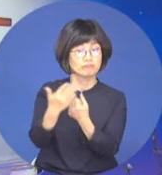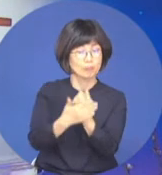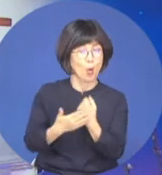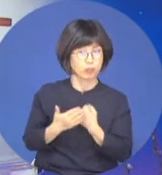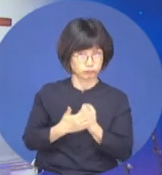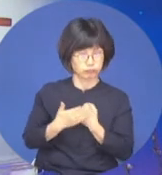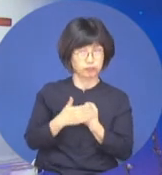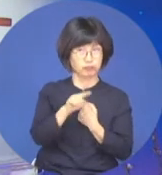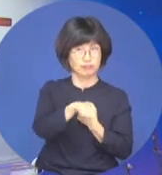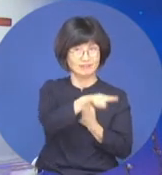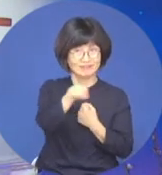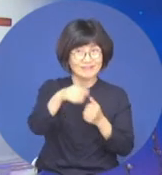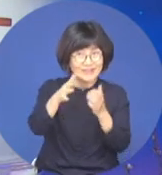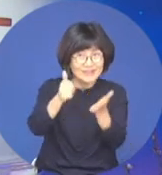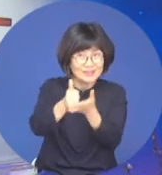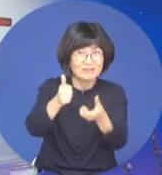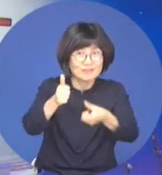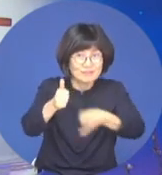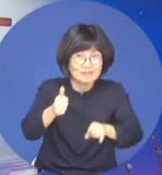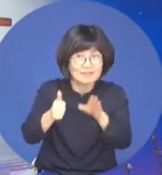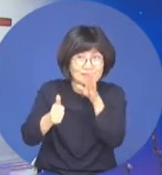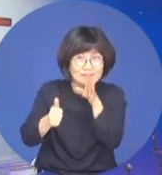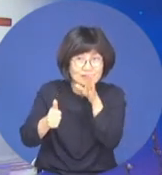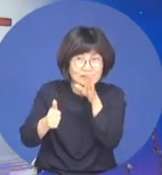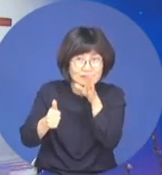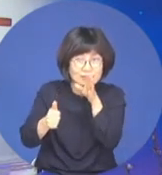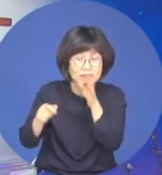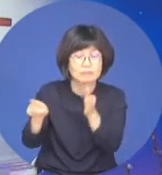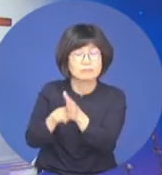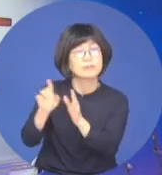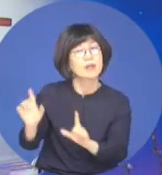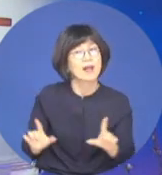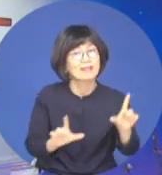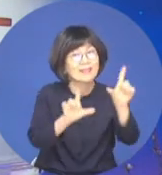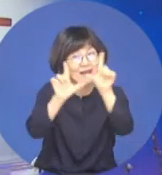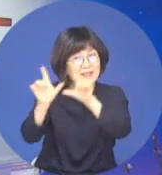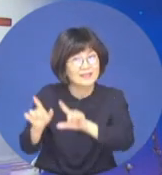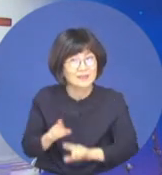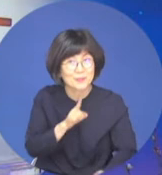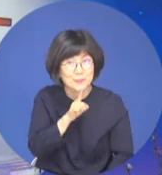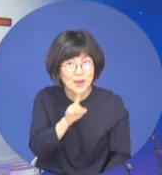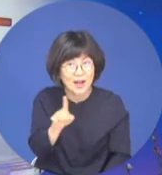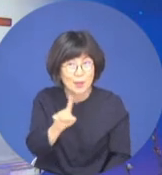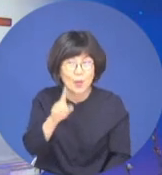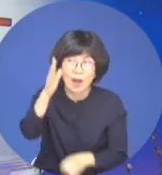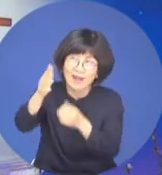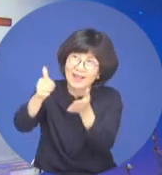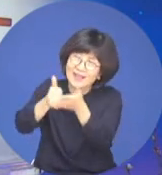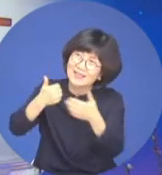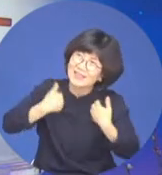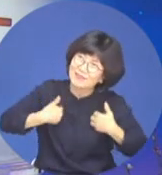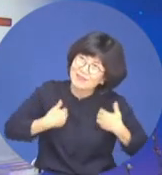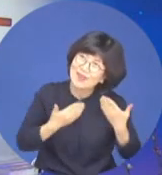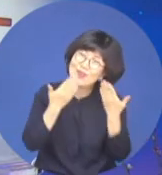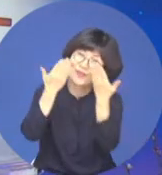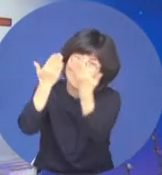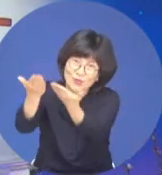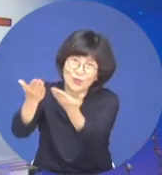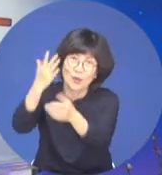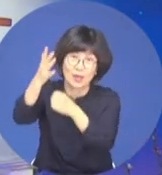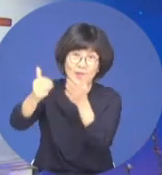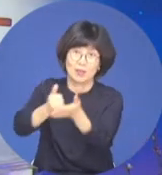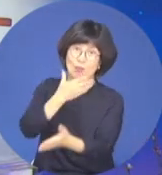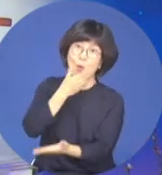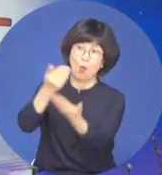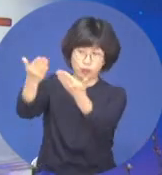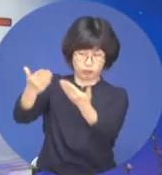때문에 우리는 믿음 생활한다는 것은 하나님을 기쁘시게 해드린다는 말이고 하나님의 복을 받으며